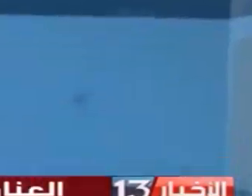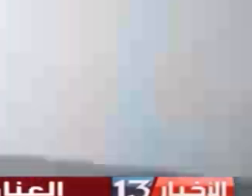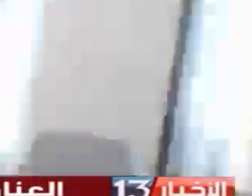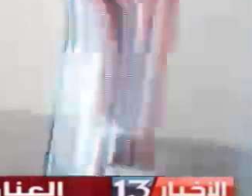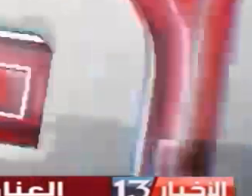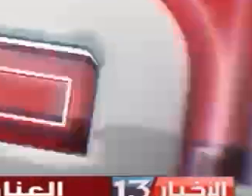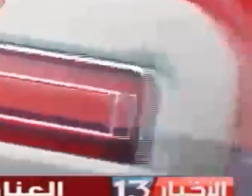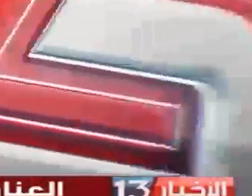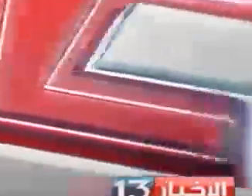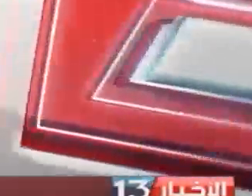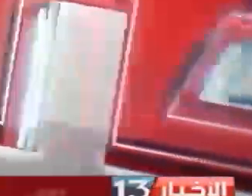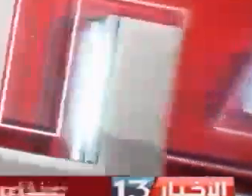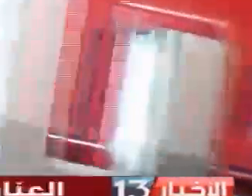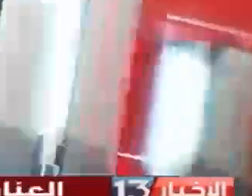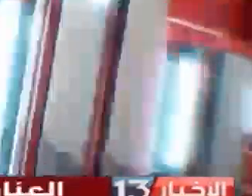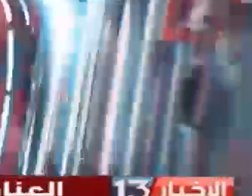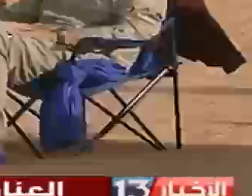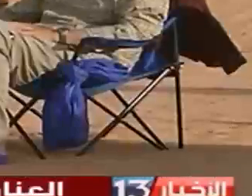العسكرية.